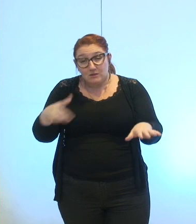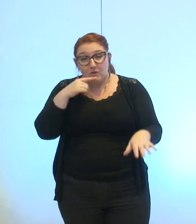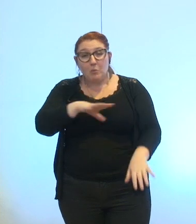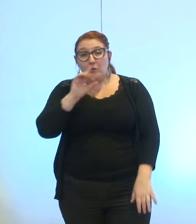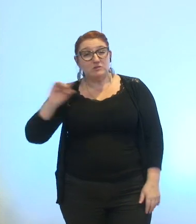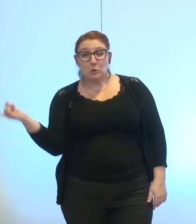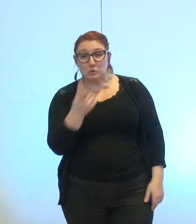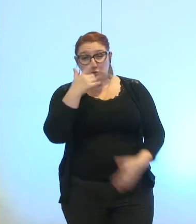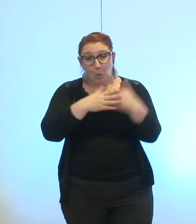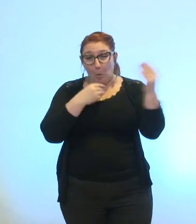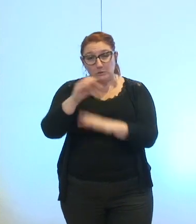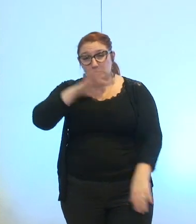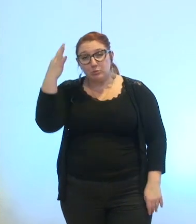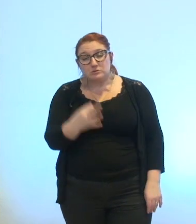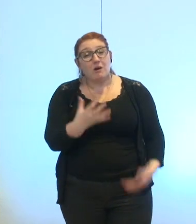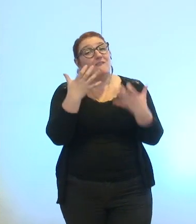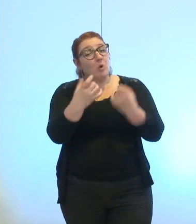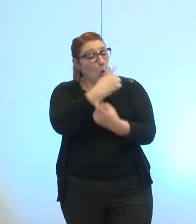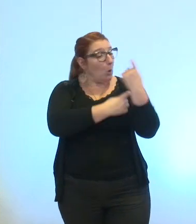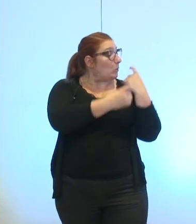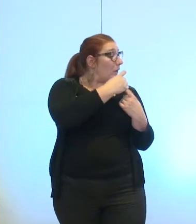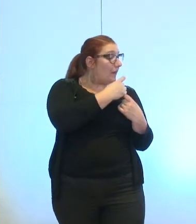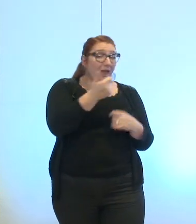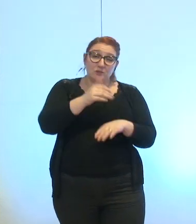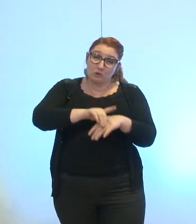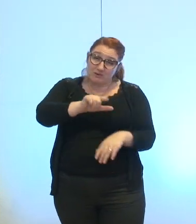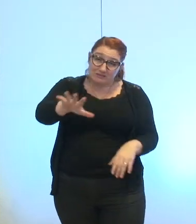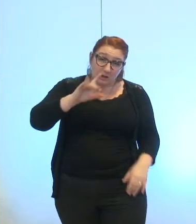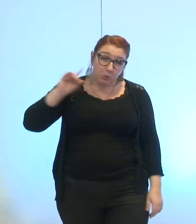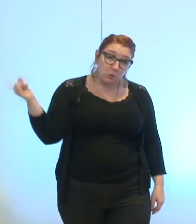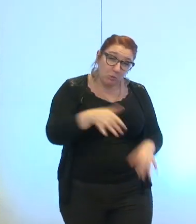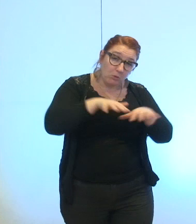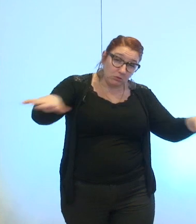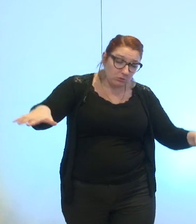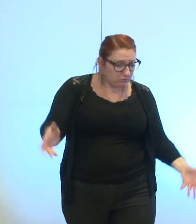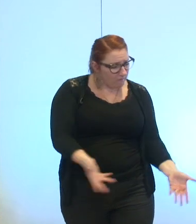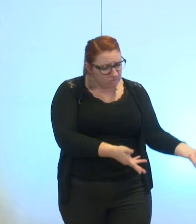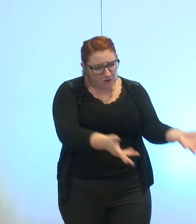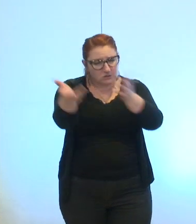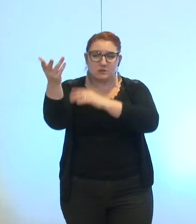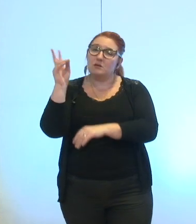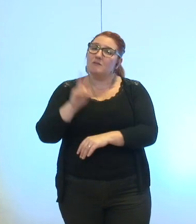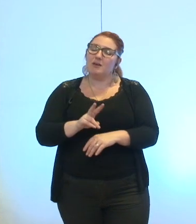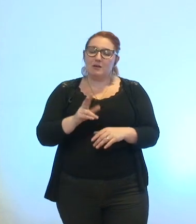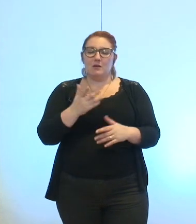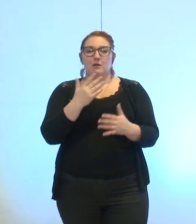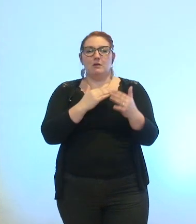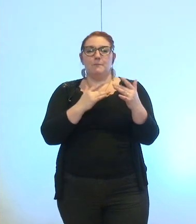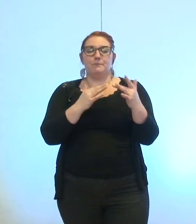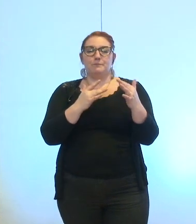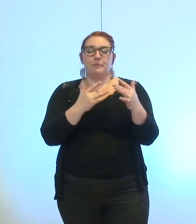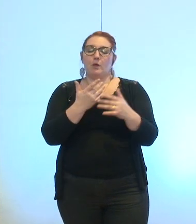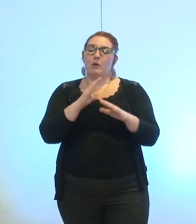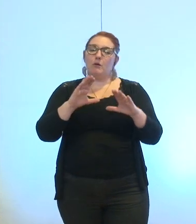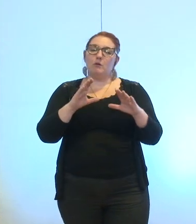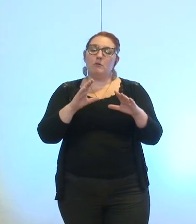heureux donc si vous voulez repasser un pro 25 partout allez-y effectivement quand on baisse le taux d'encadrementun groupe